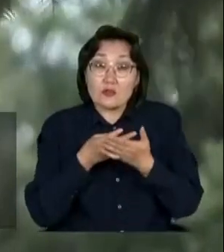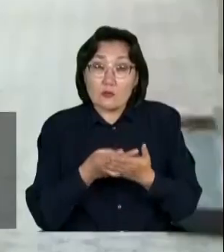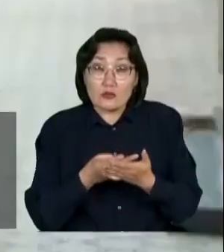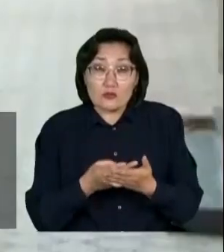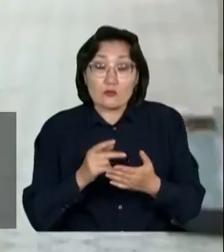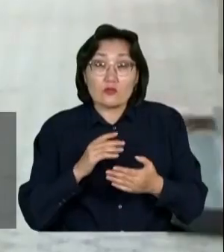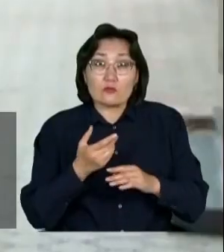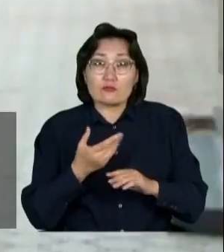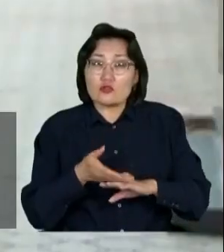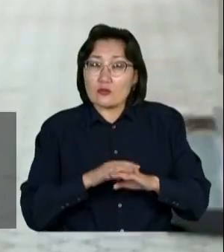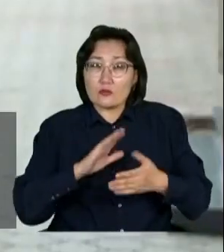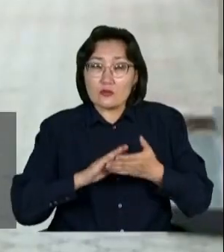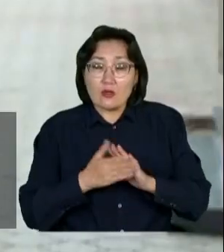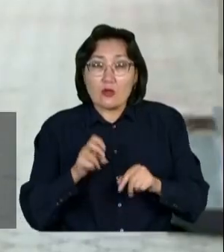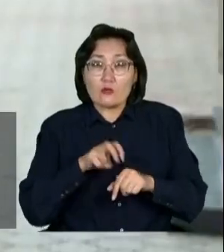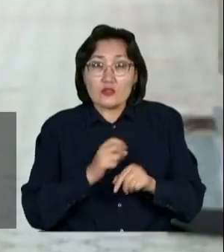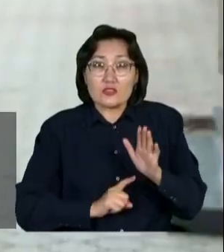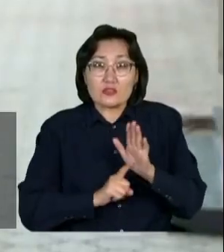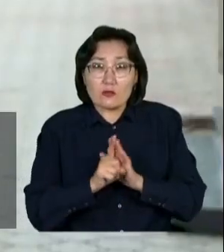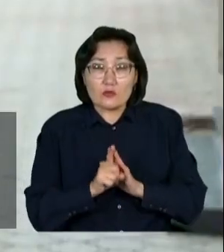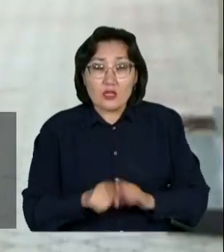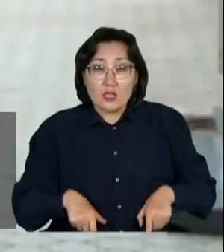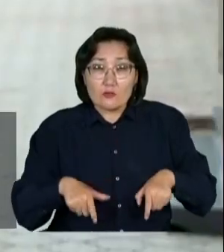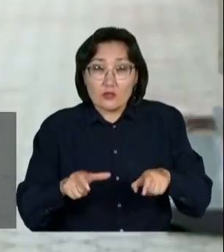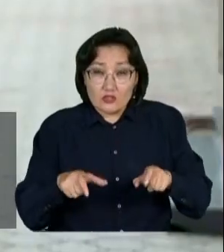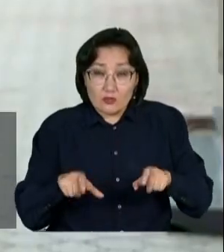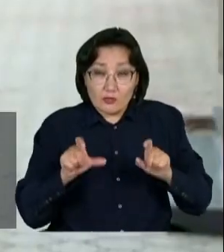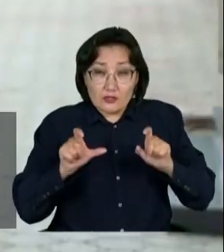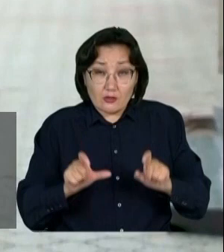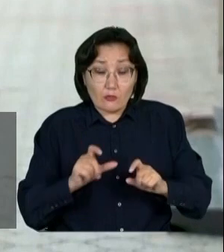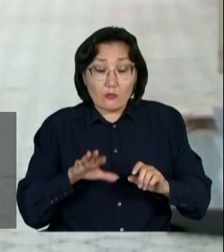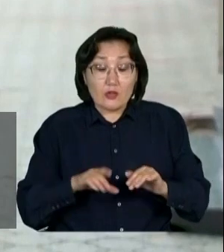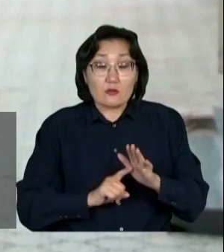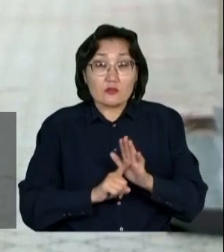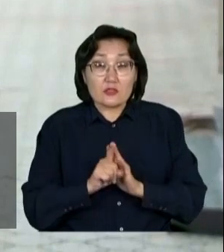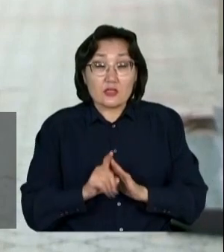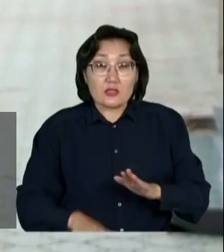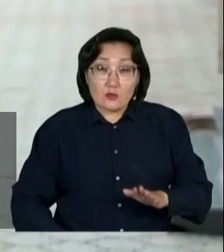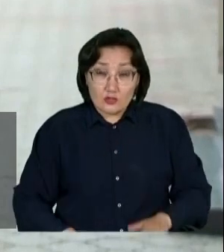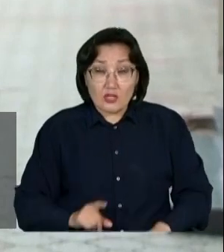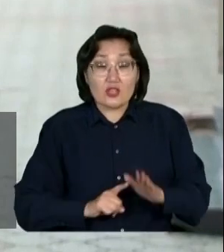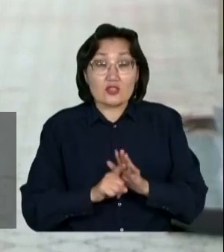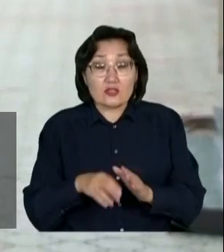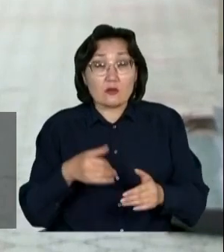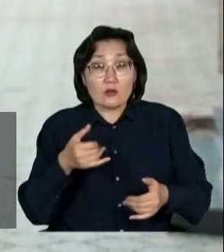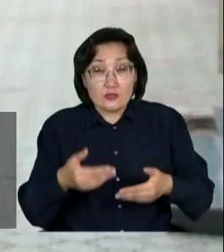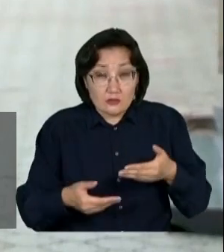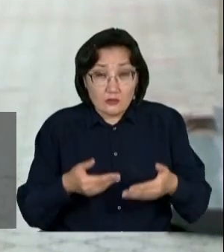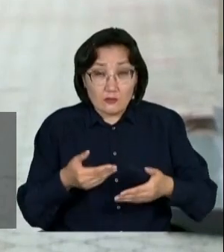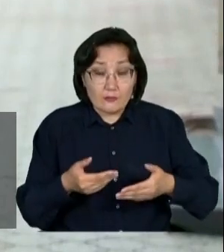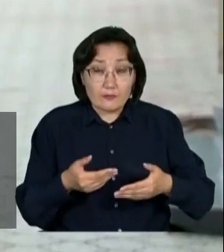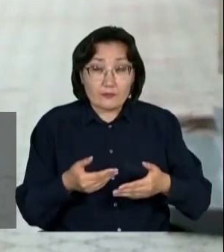парализованным. Потом врачи начали потихоньку, помаленьку, надули коляски, начал кататься. Потом начал вставать, ноги шевелить начали. Врачи подходили, шевелили